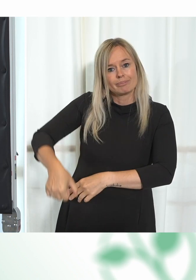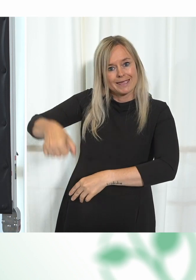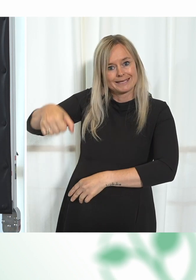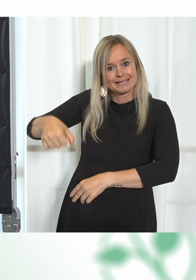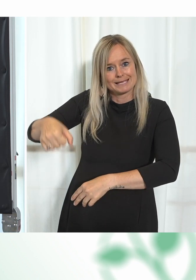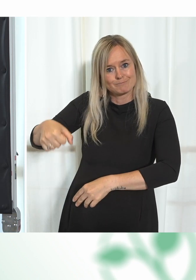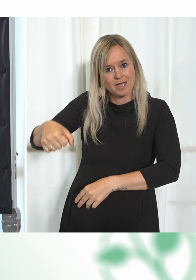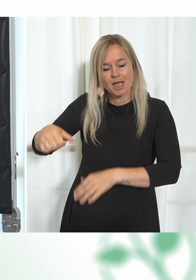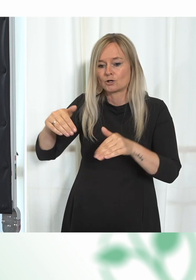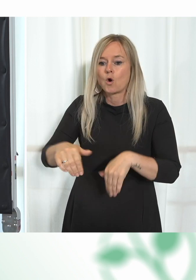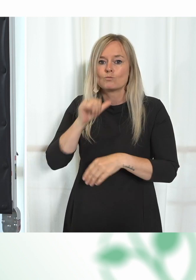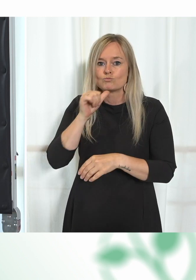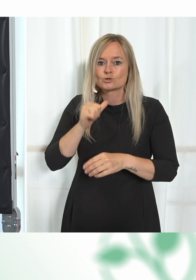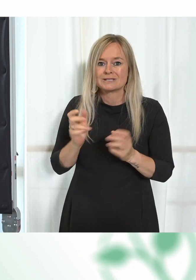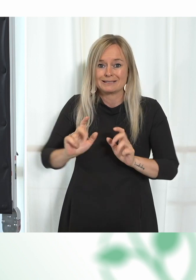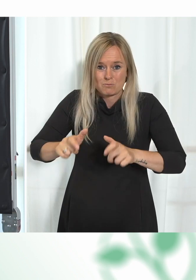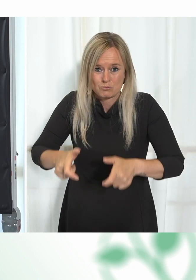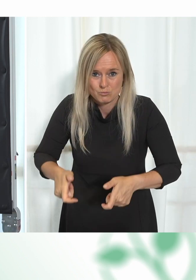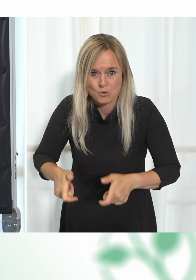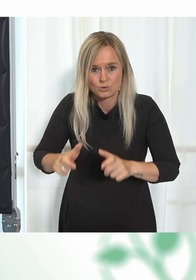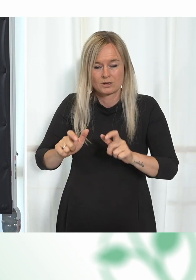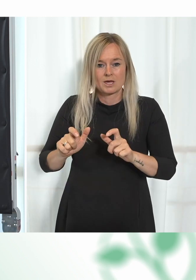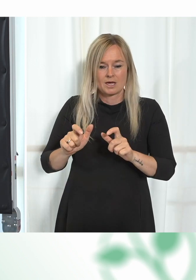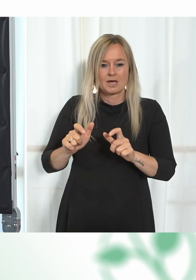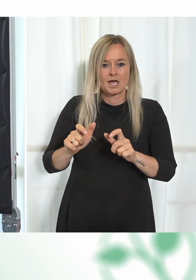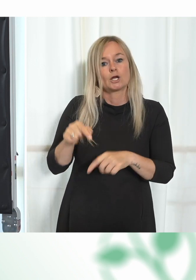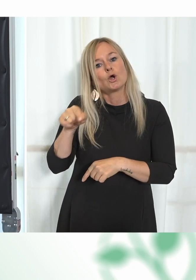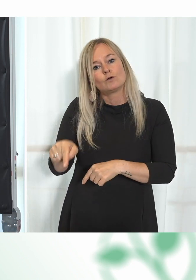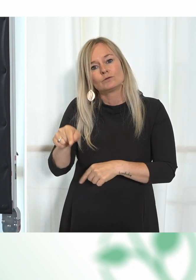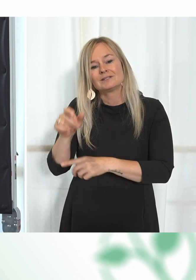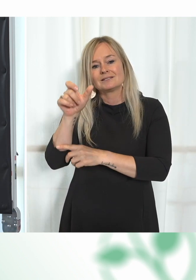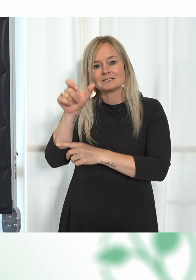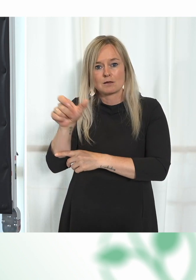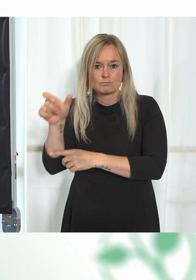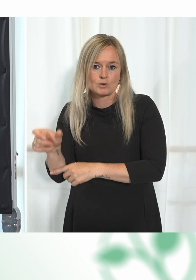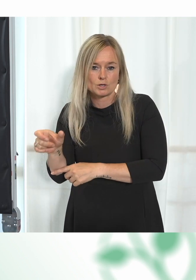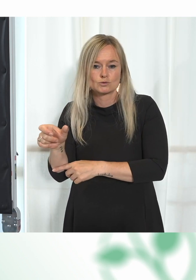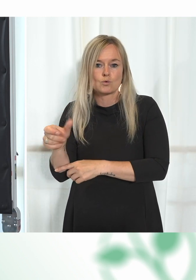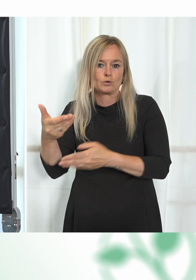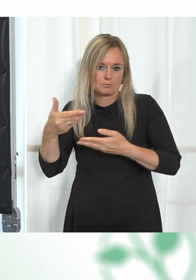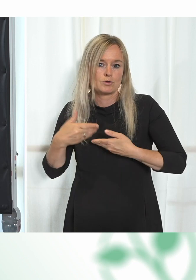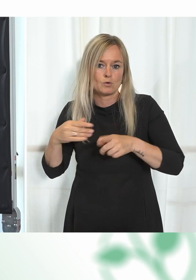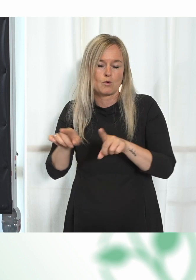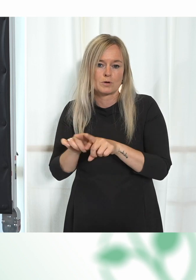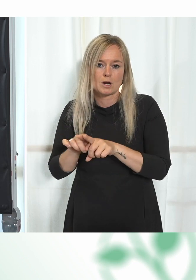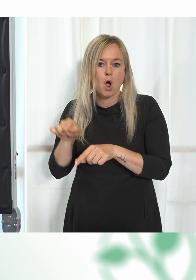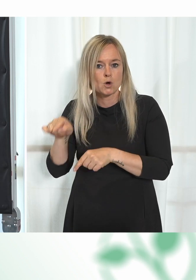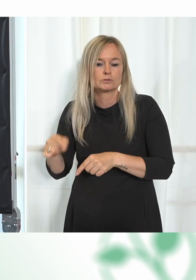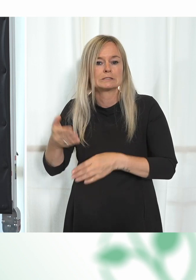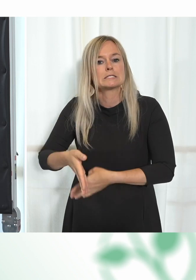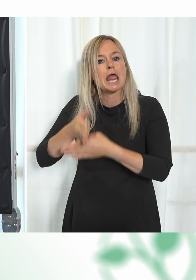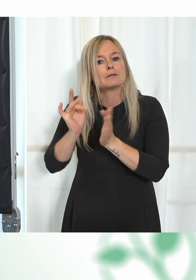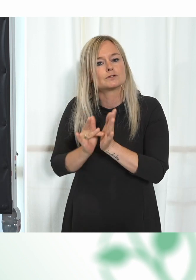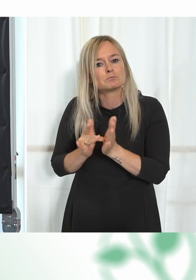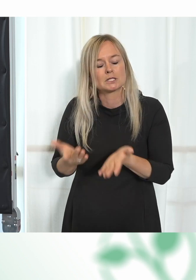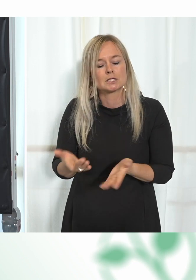bücken müssen. Für die haben wir natürlich dann, für die Leute kriegen dann die Fahrzeuge. Ja, es